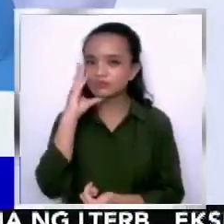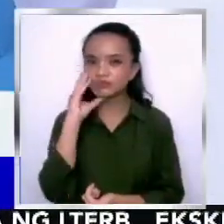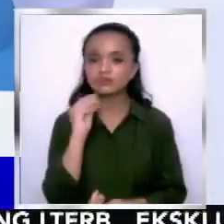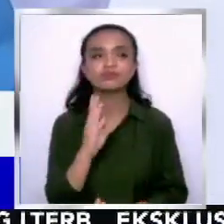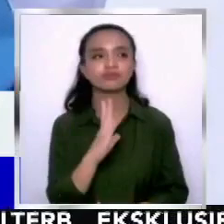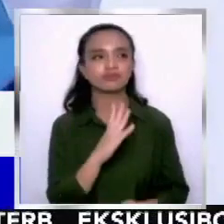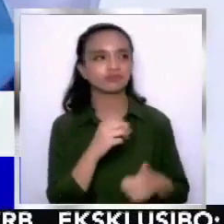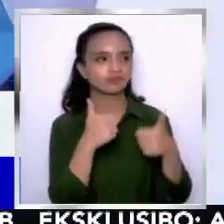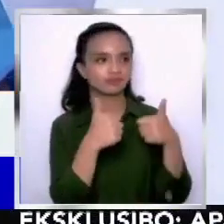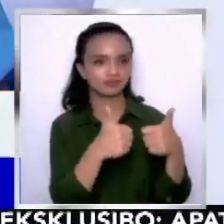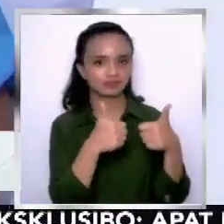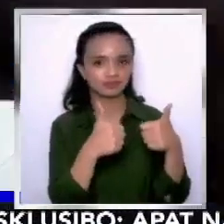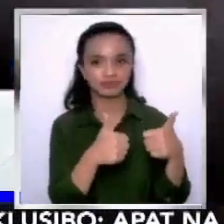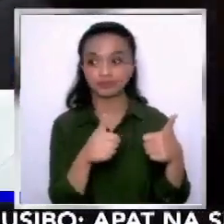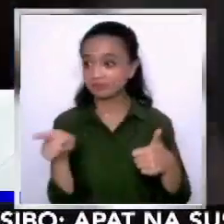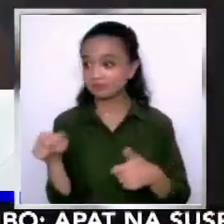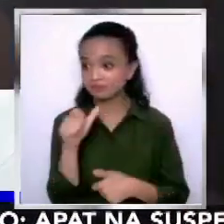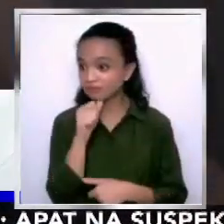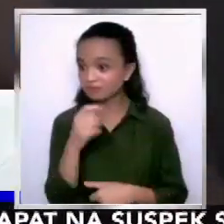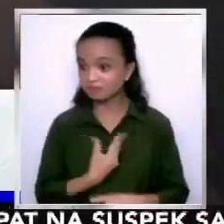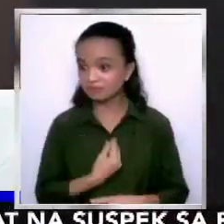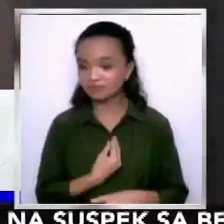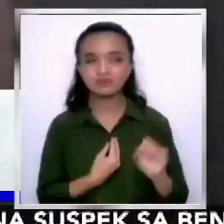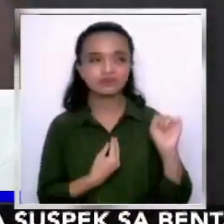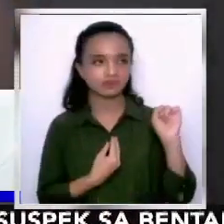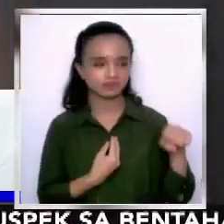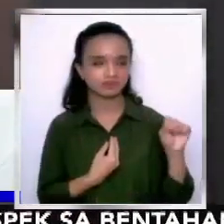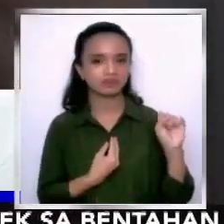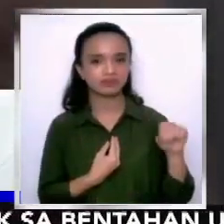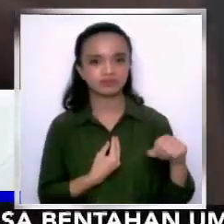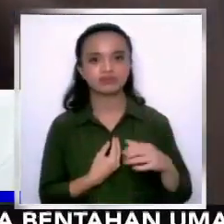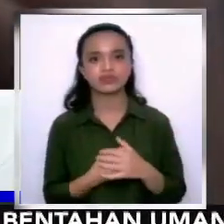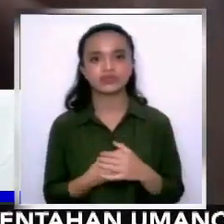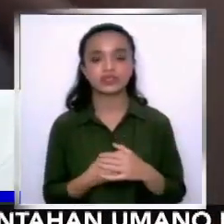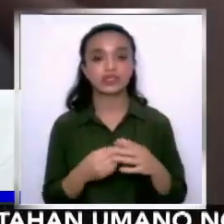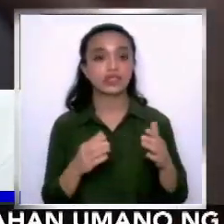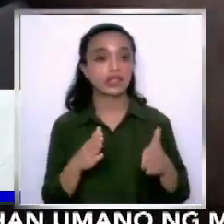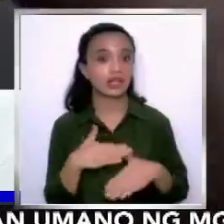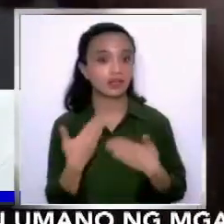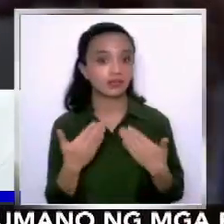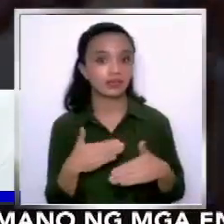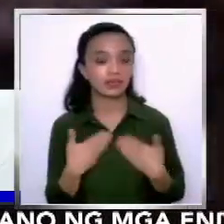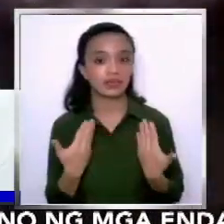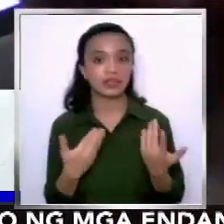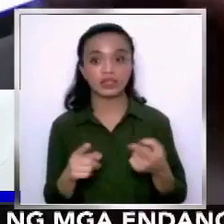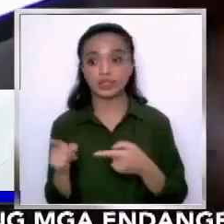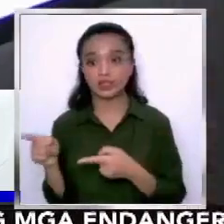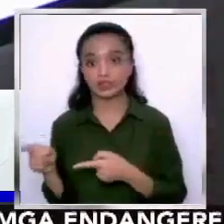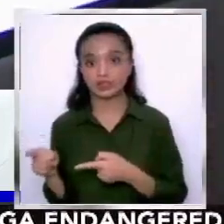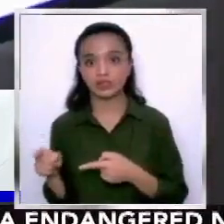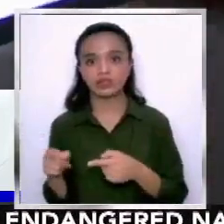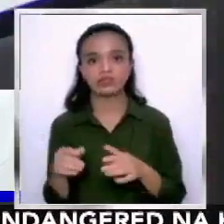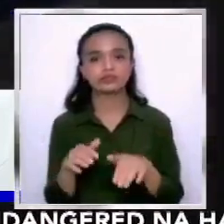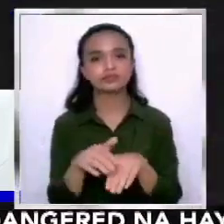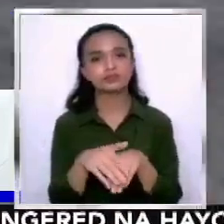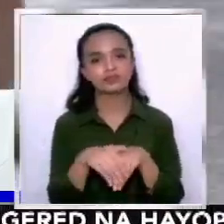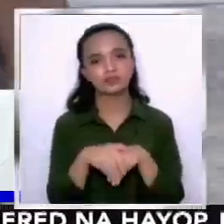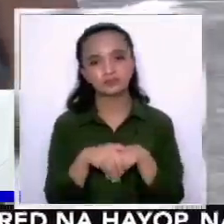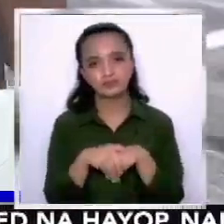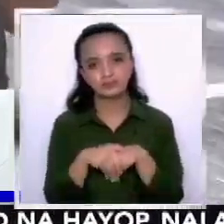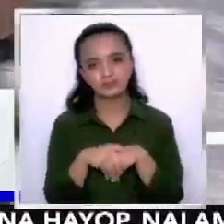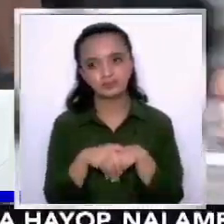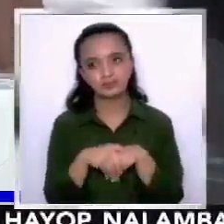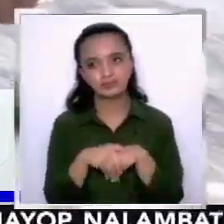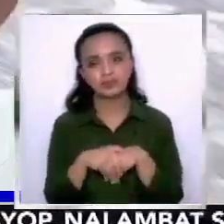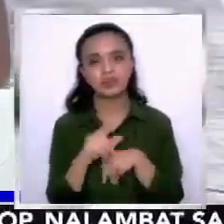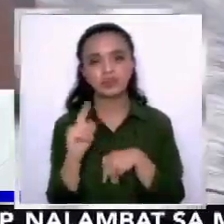Hindi ka ba natakot? Apo. Pero kung si Mary Joy tuwang-tuwa, ang isa namang ito tahimik lang sa loob ng eroplano. At